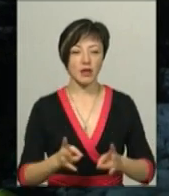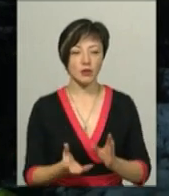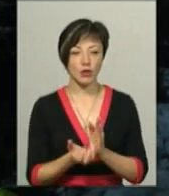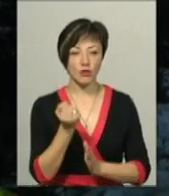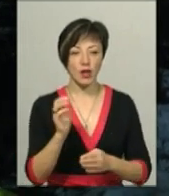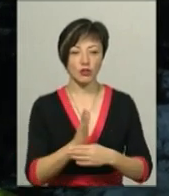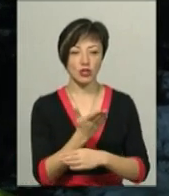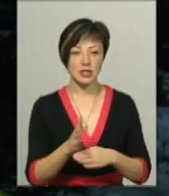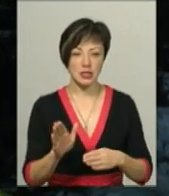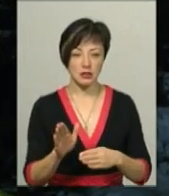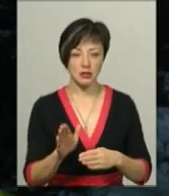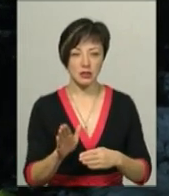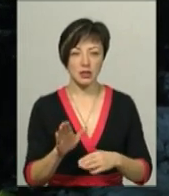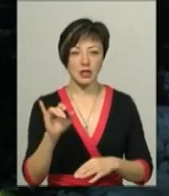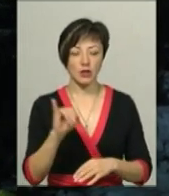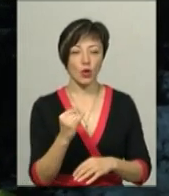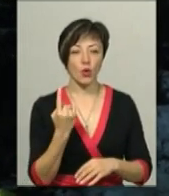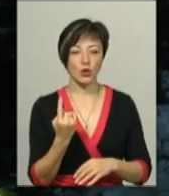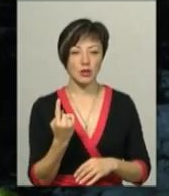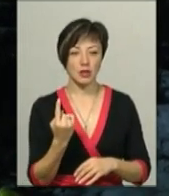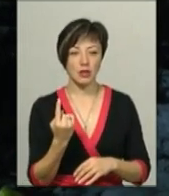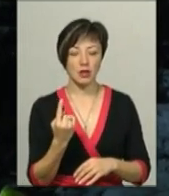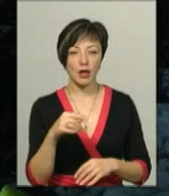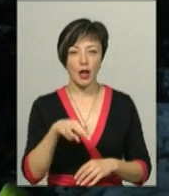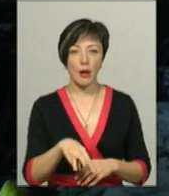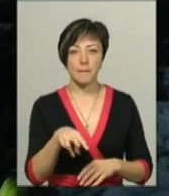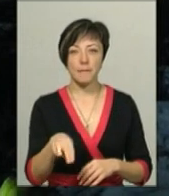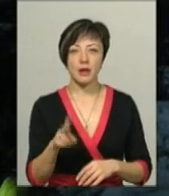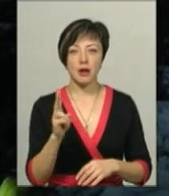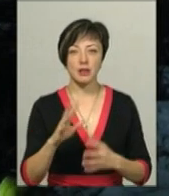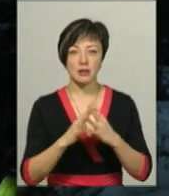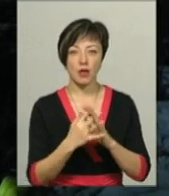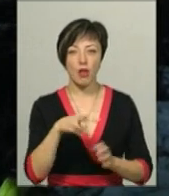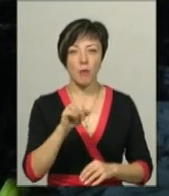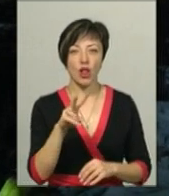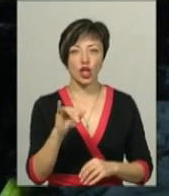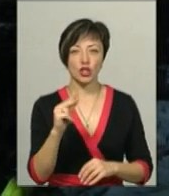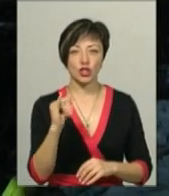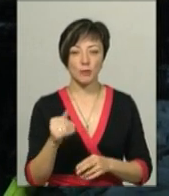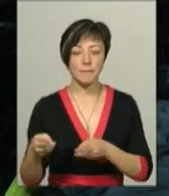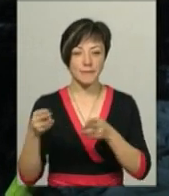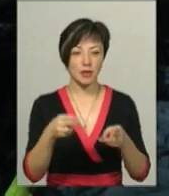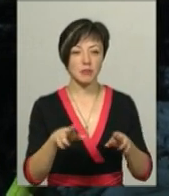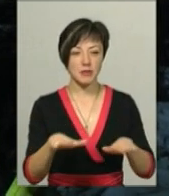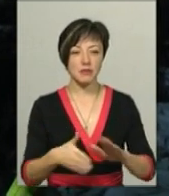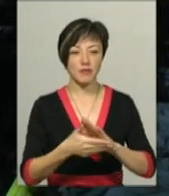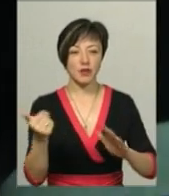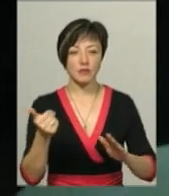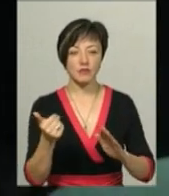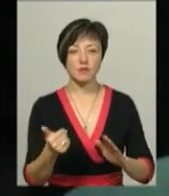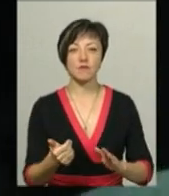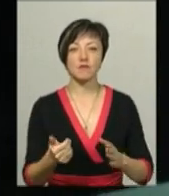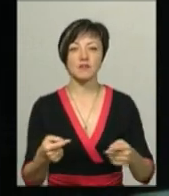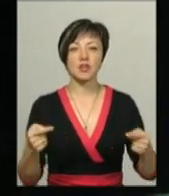аварійно-рятувальних частин та одне МПК село Малиничі. По прибуттю до місця виклику встановлено,